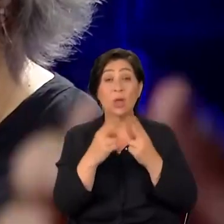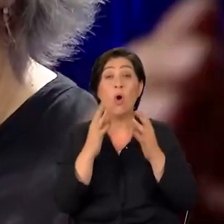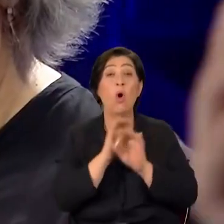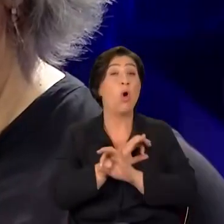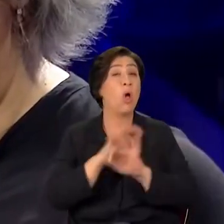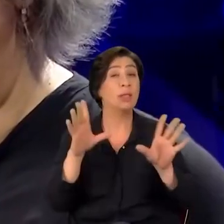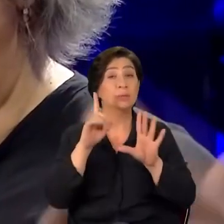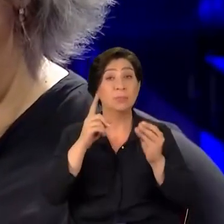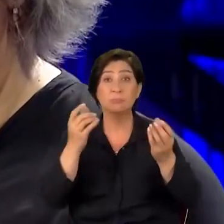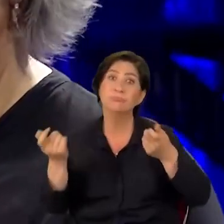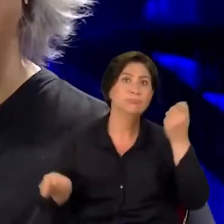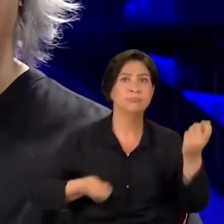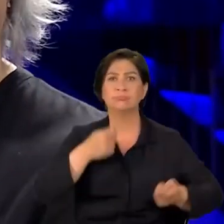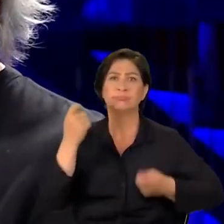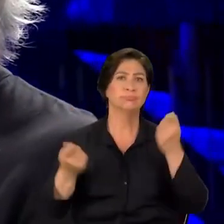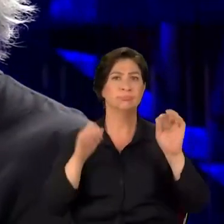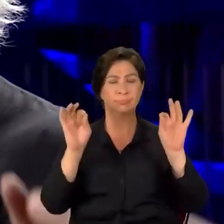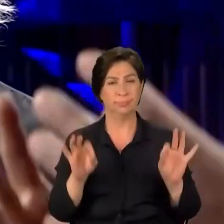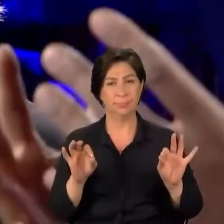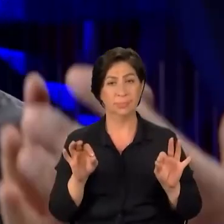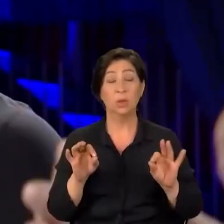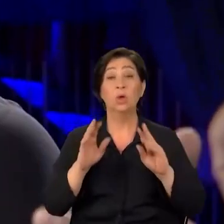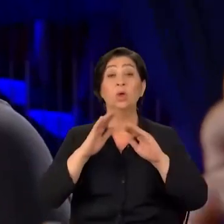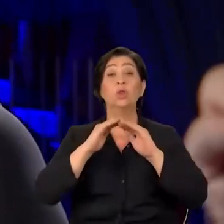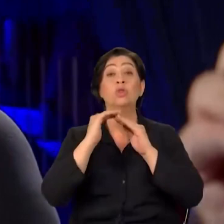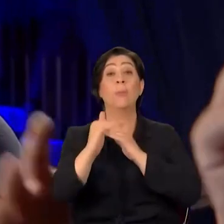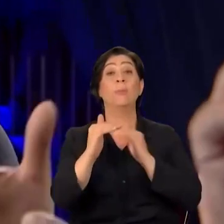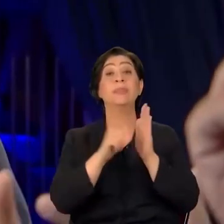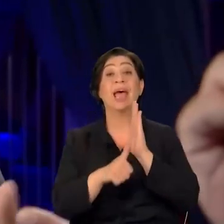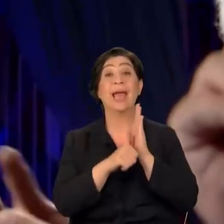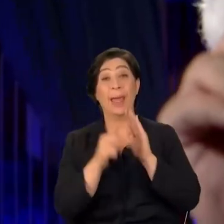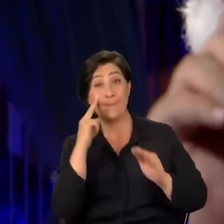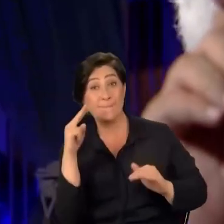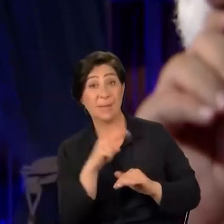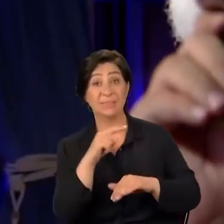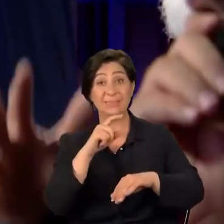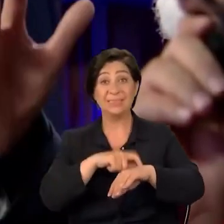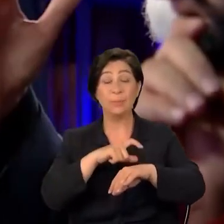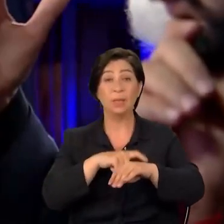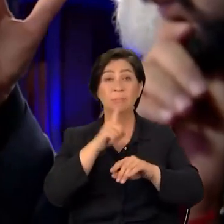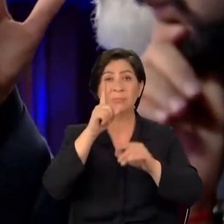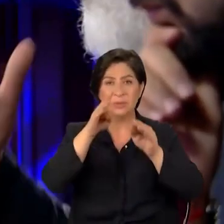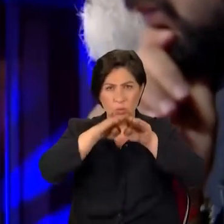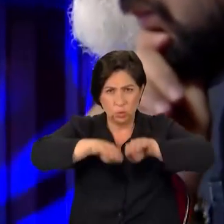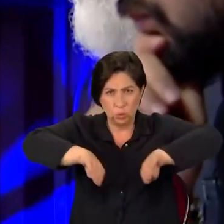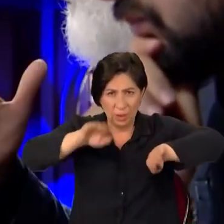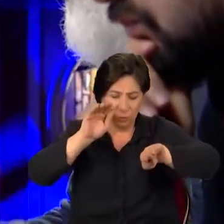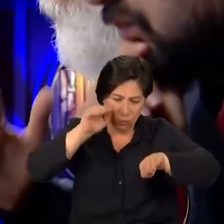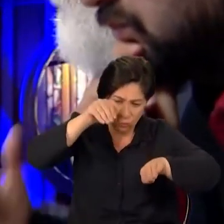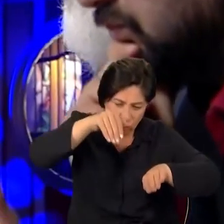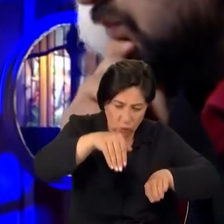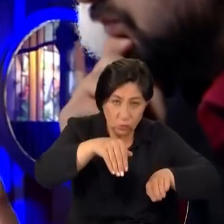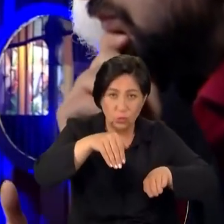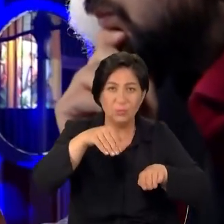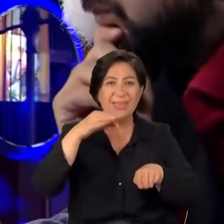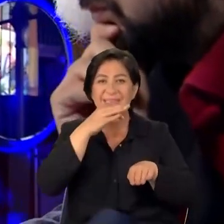dünyada olağanüstü bir hareketlenmeye neden oldu. Şimdi toplumların tarihine baktığımız zaman bir çukura